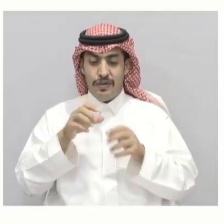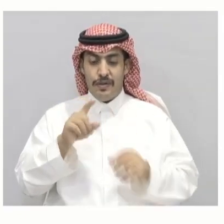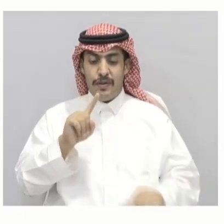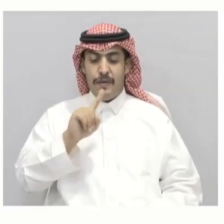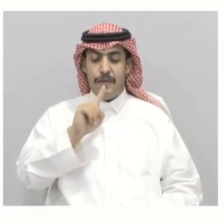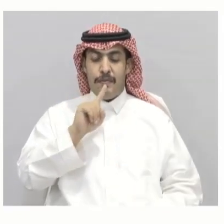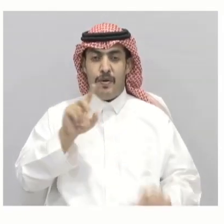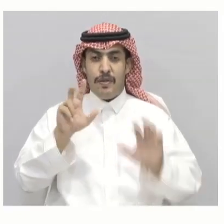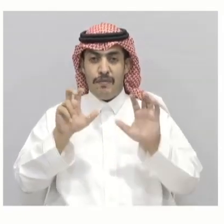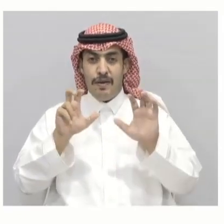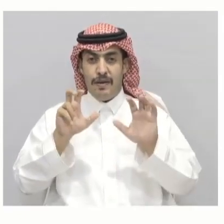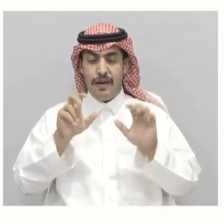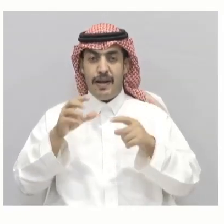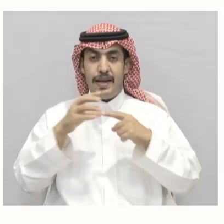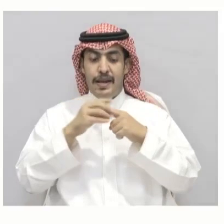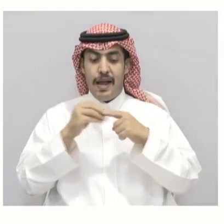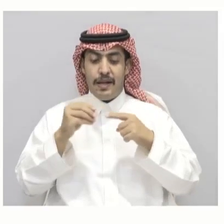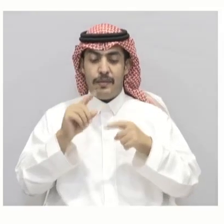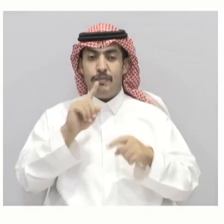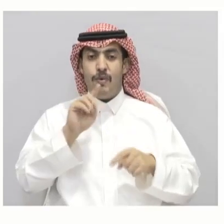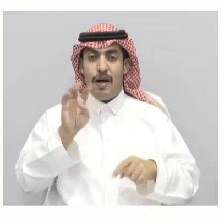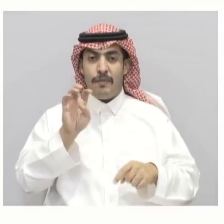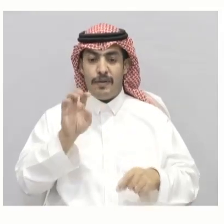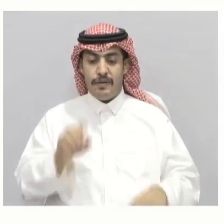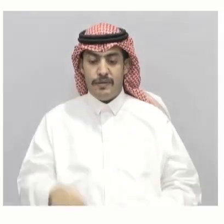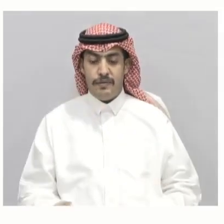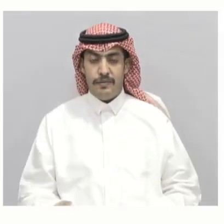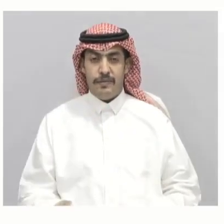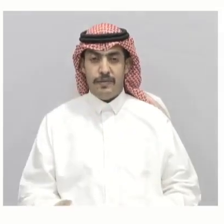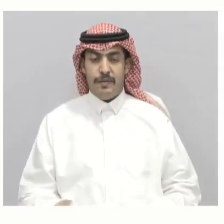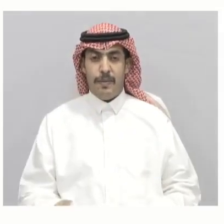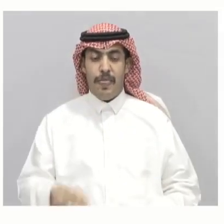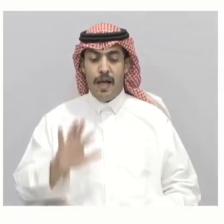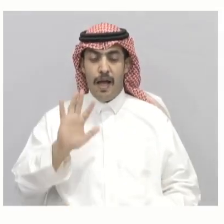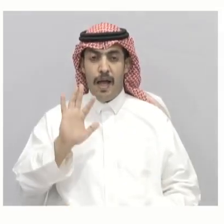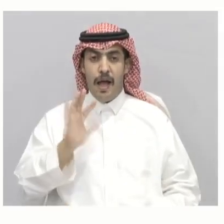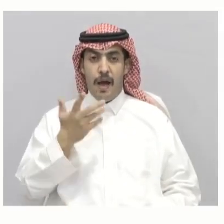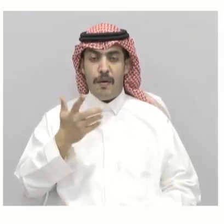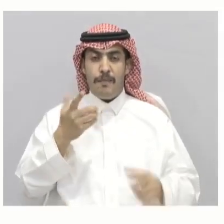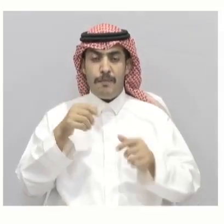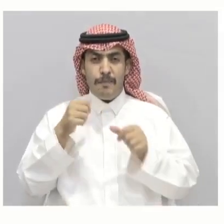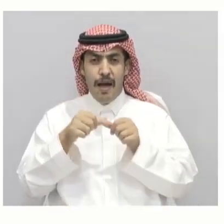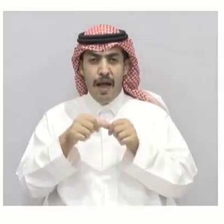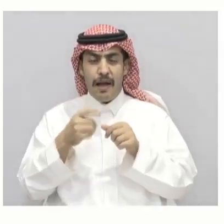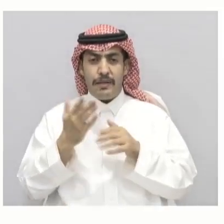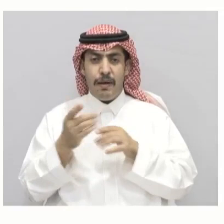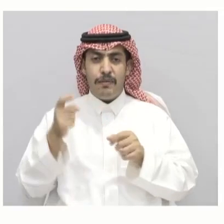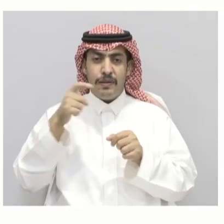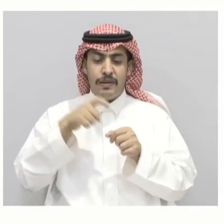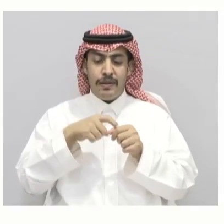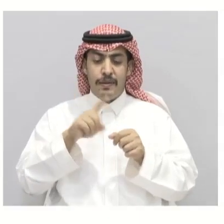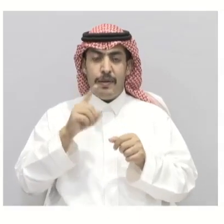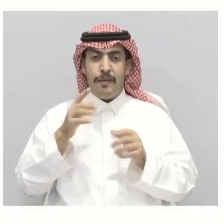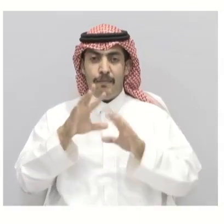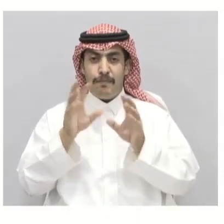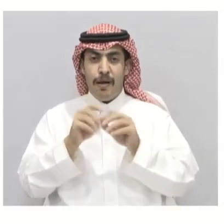180 ناقص 140 او كم بقي حتى اصل على المئه